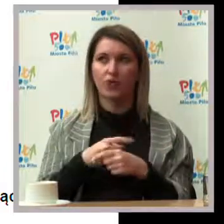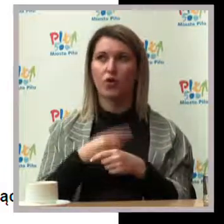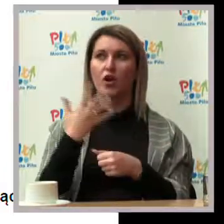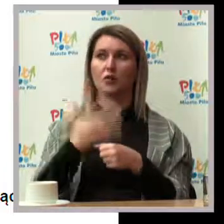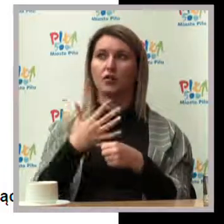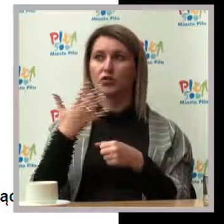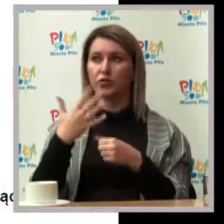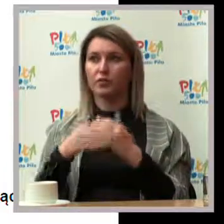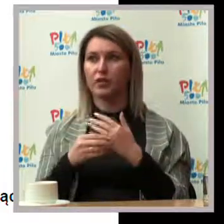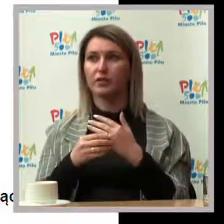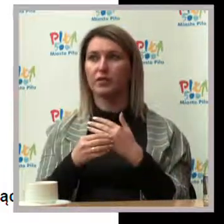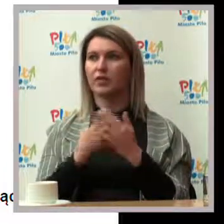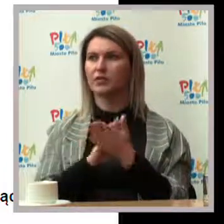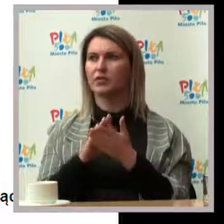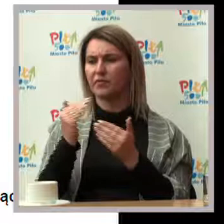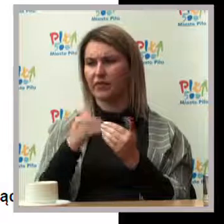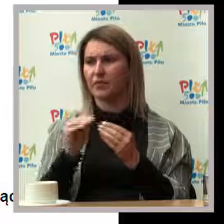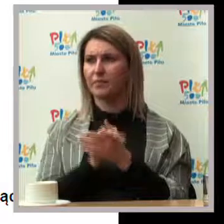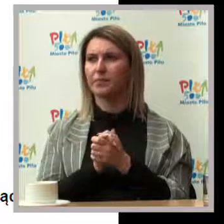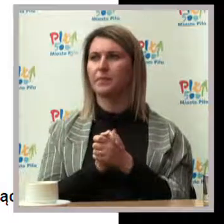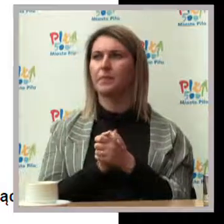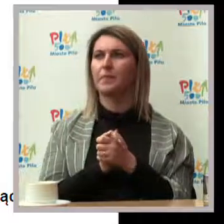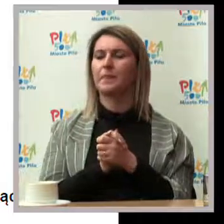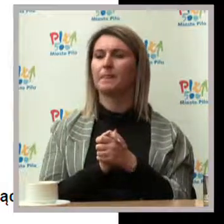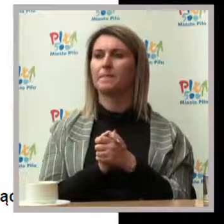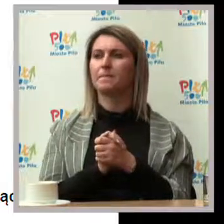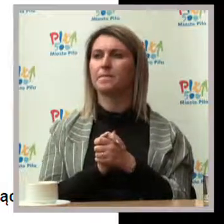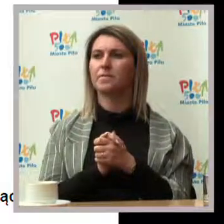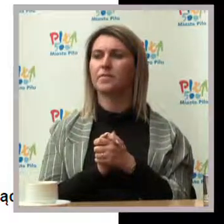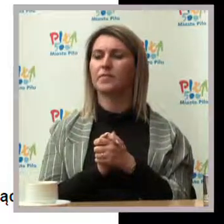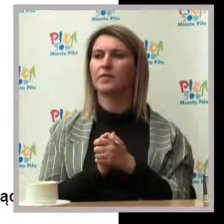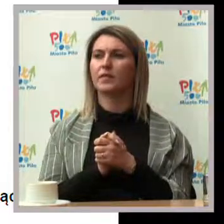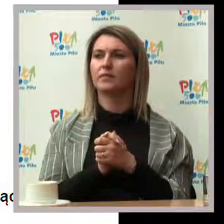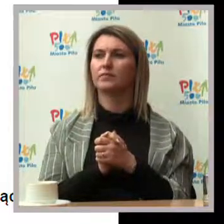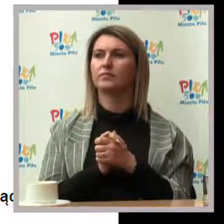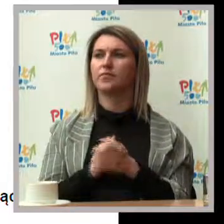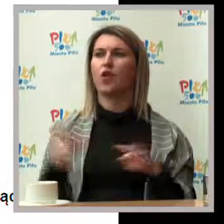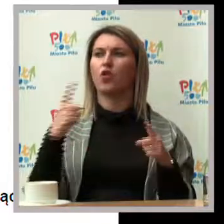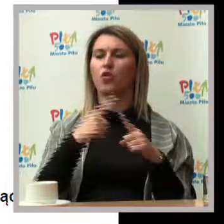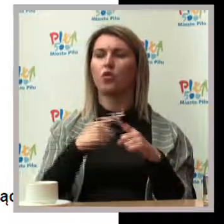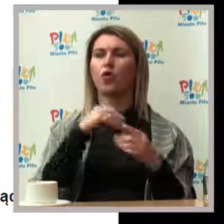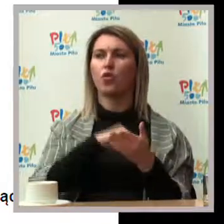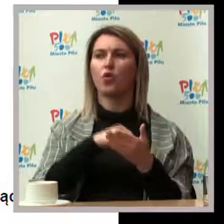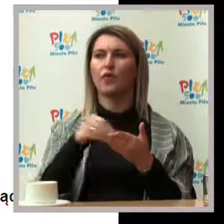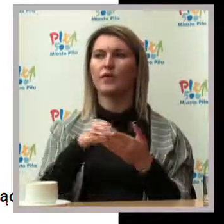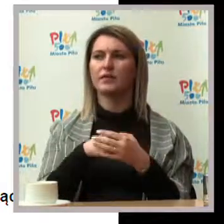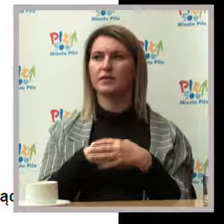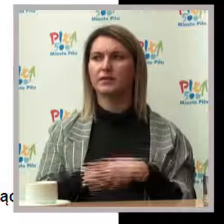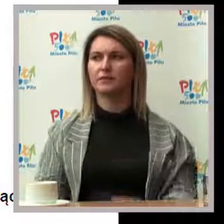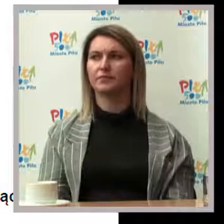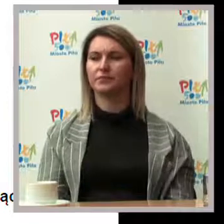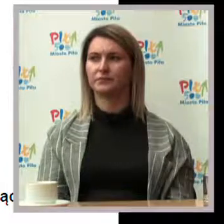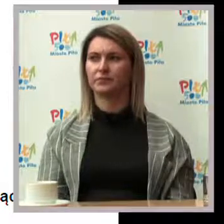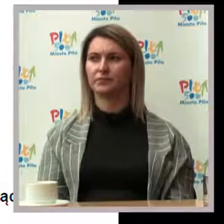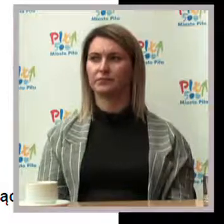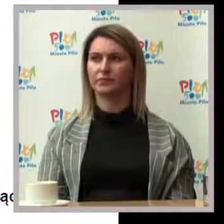wskaźnik 91 milionów, subwencje to poziom 55 milionów, oczywiście na ten moment, dlatego że informacja o ostatecznych